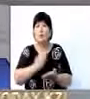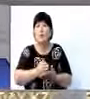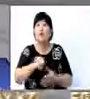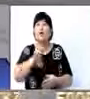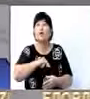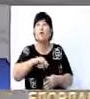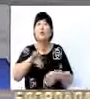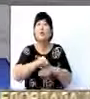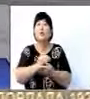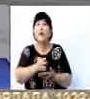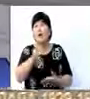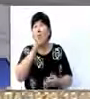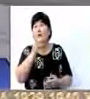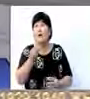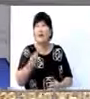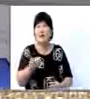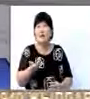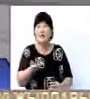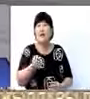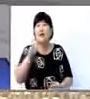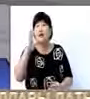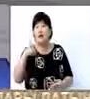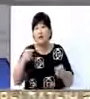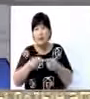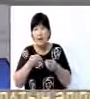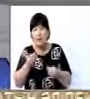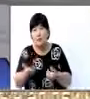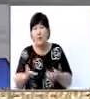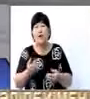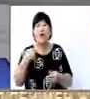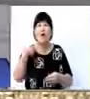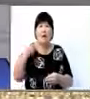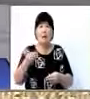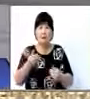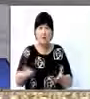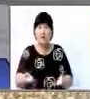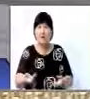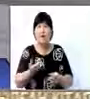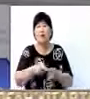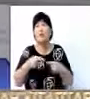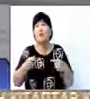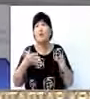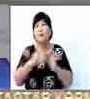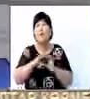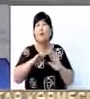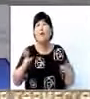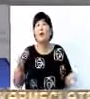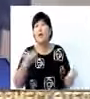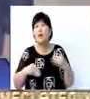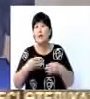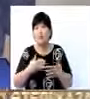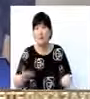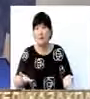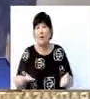жолдасын жұмыс істегенмен оның айлық қаражаты квартплатпен кетеді, қарызбен кетеді, сондаймен кетеді. Балдардың киімі кешегі